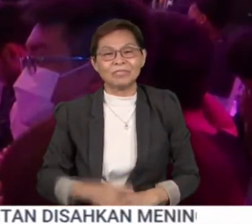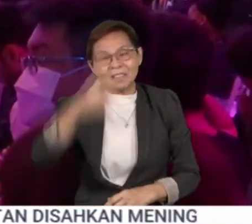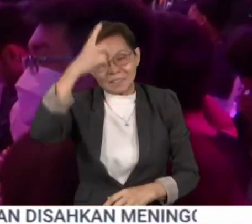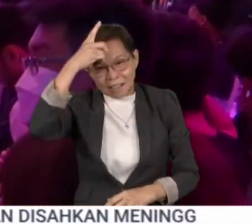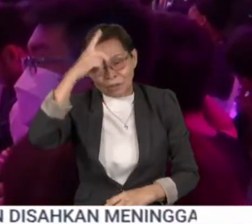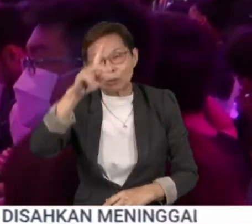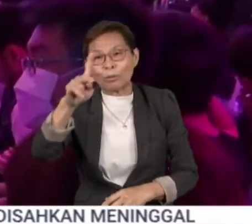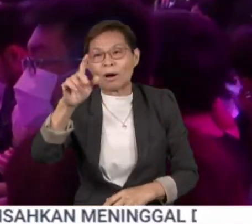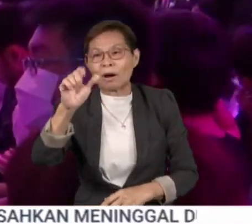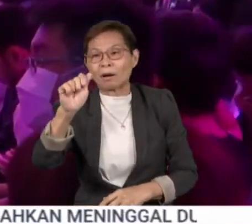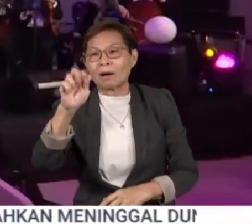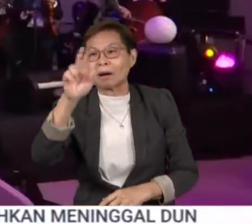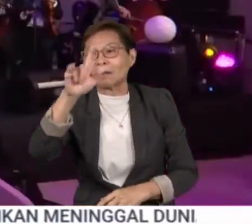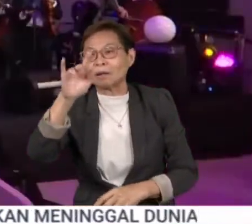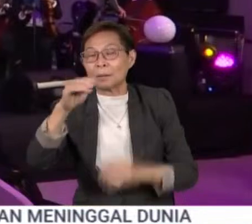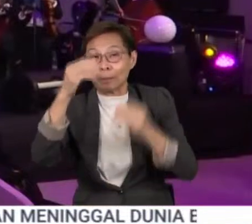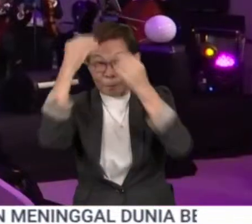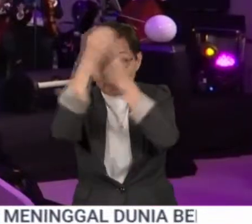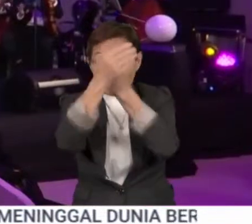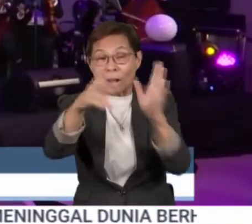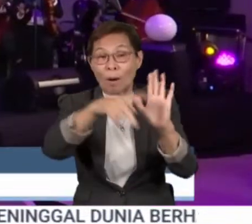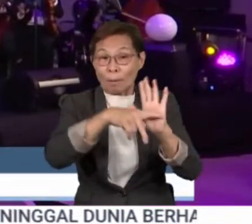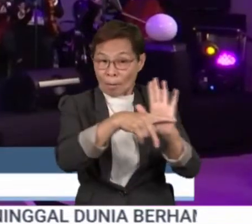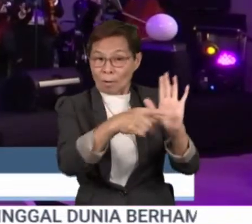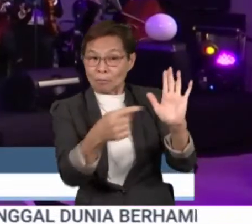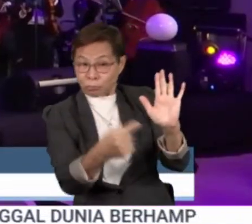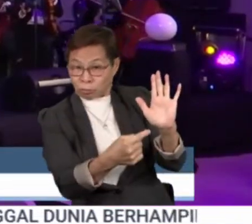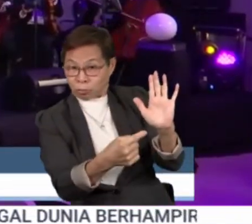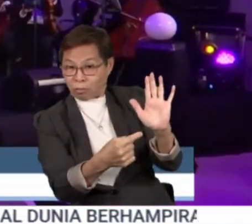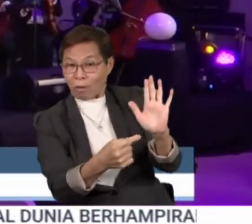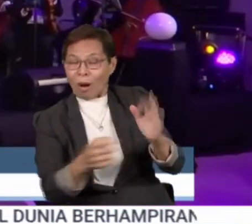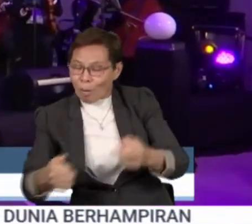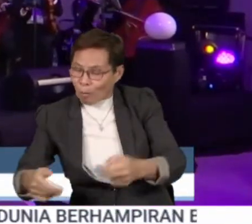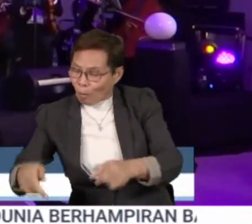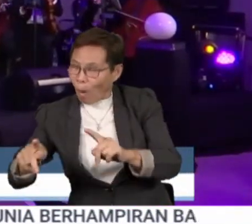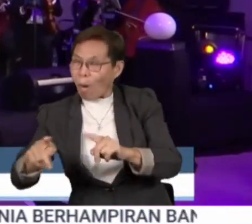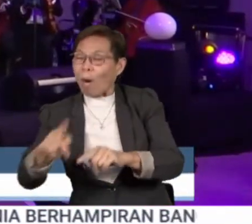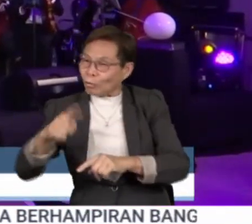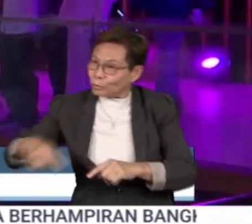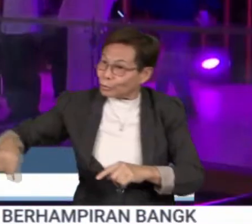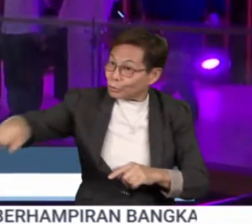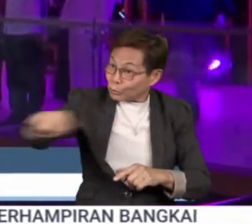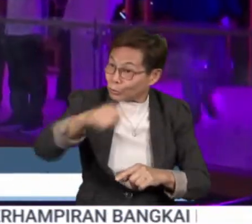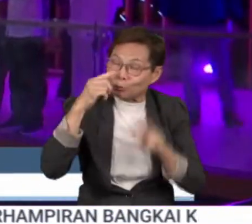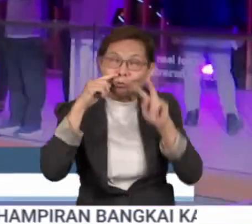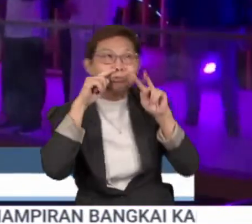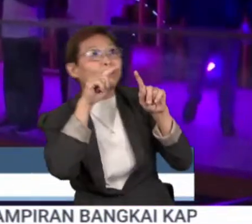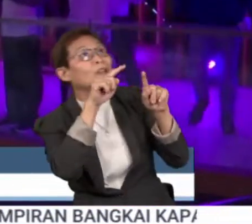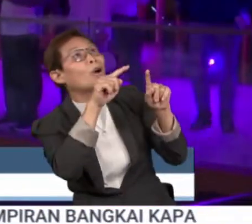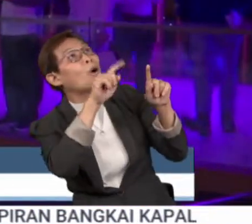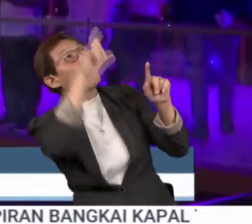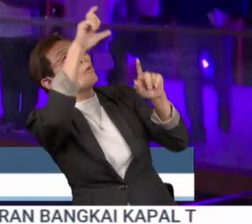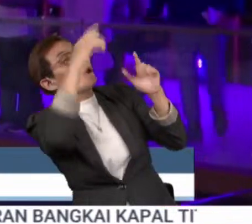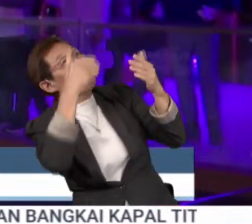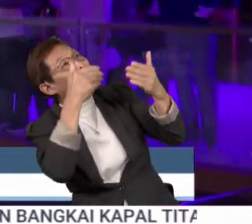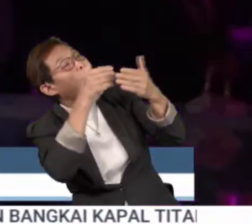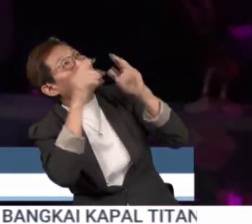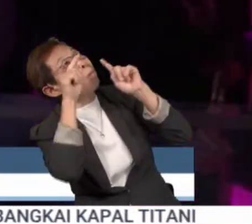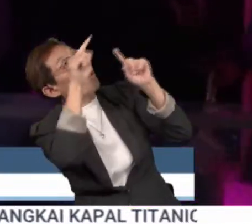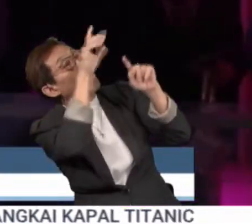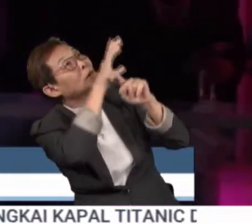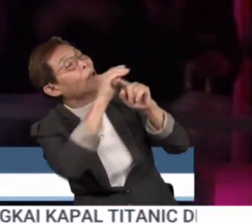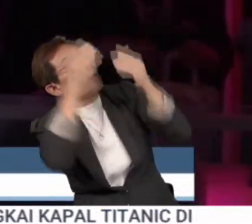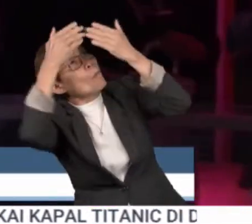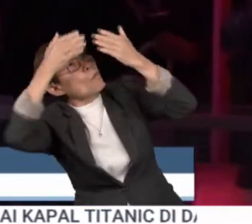Datuk Seri Abdul Karim memberitahu pameran tersebut juga antara lain memberi peluang kepada orang ramai untuk melihat bulan dengan lebih dekat selain